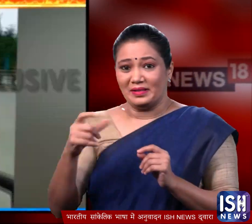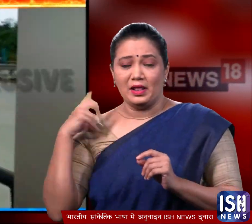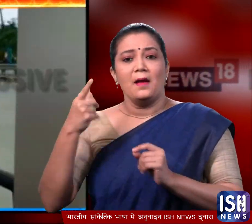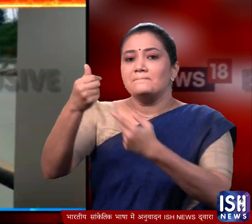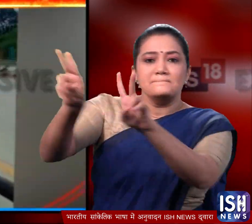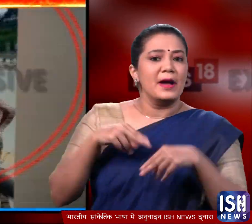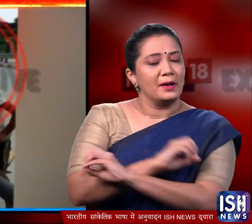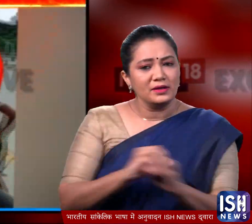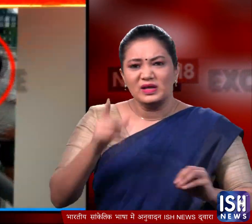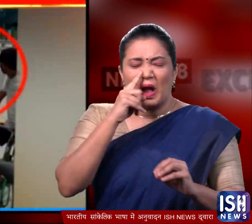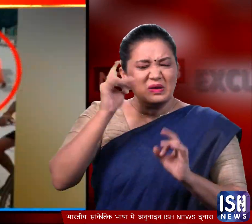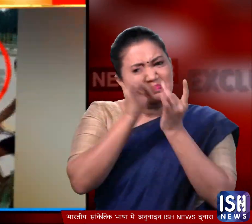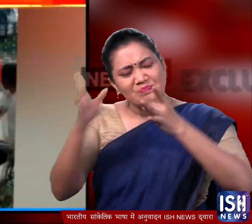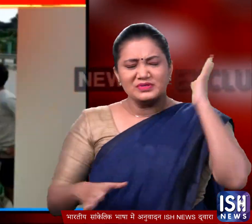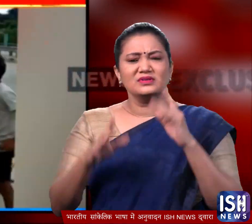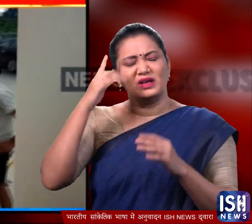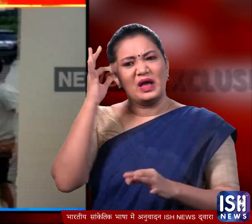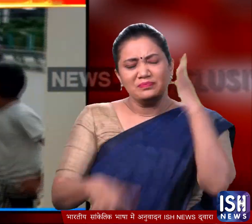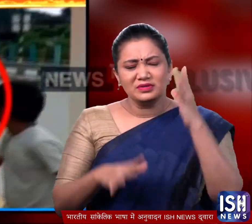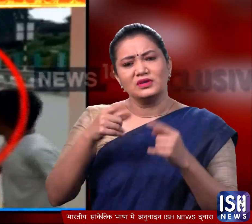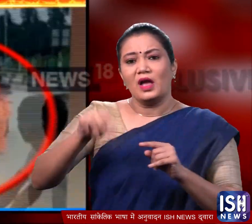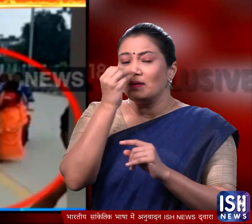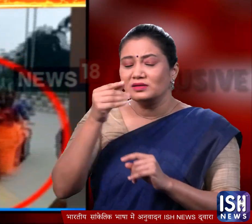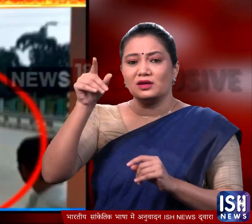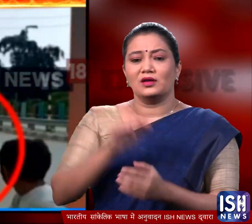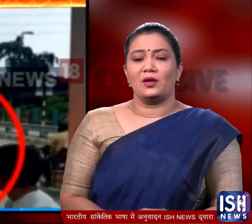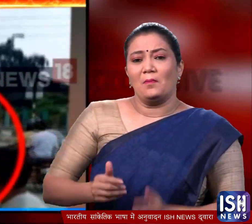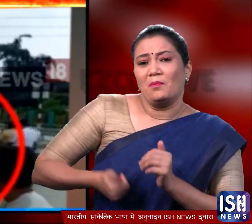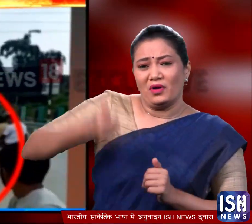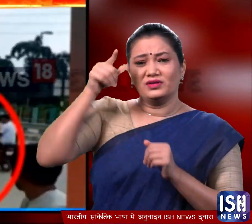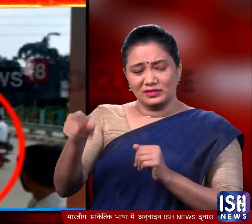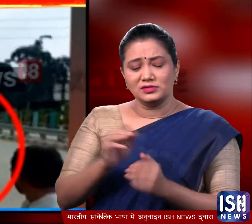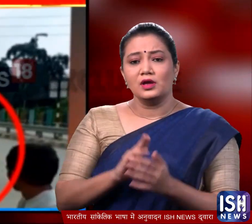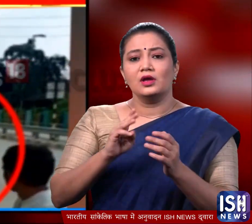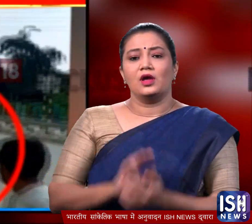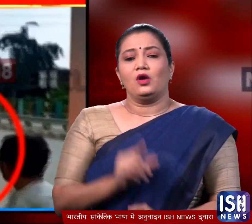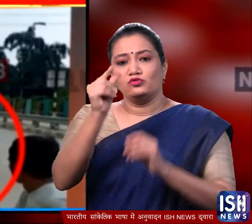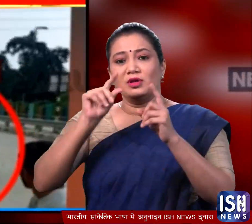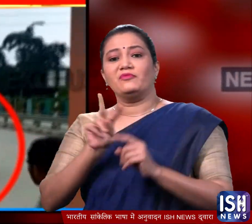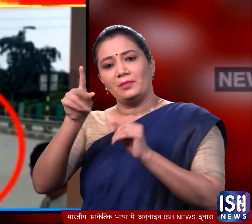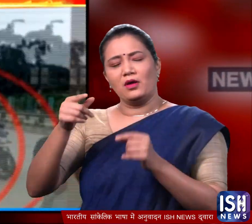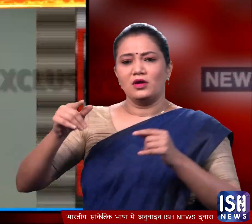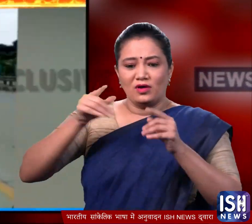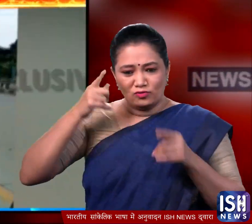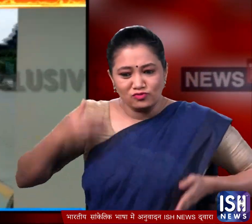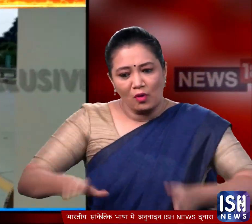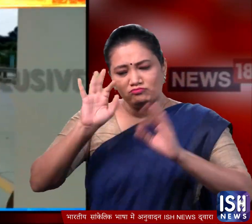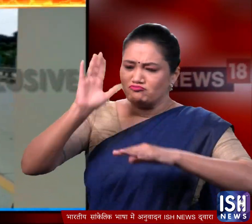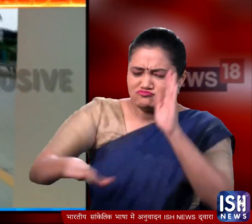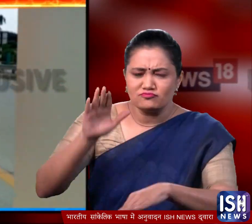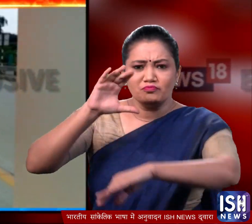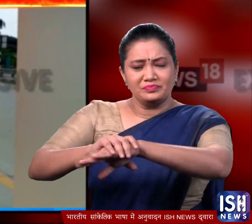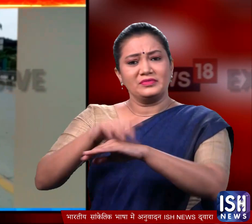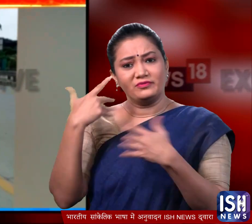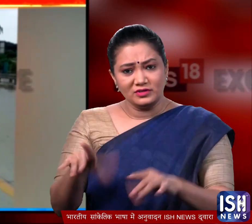वापस किए। इससे गुस्साई महिला ने त्रिवेदीगंज ब्लॉक के बीजेपी मंडल अध्यक्ष उत्तम वर्मा को बीच सड़क पर घेर लिया। जो वीडियो सामने